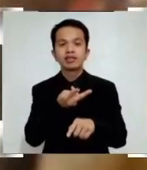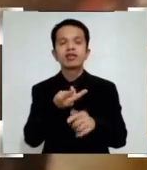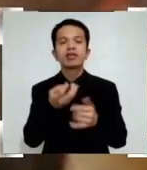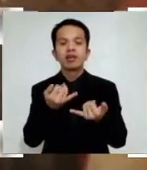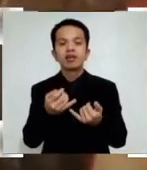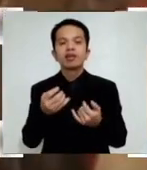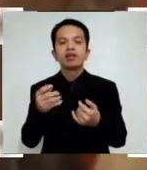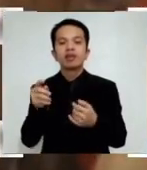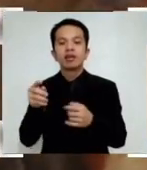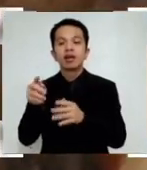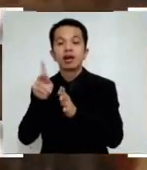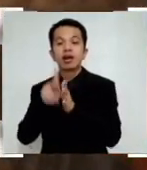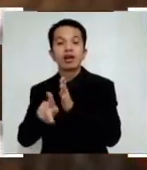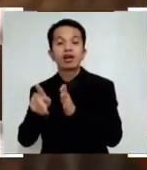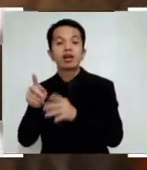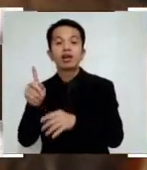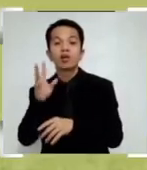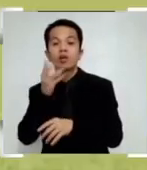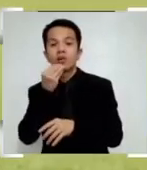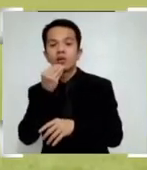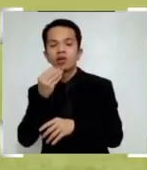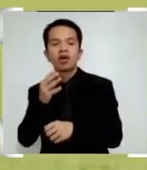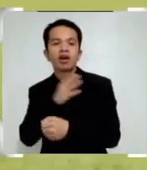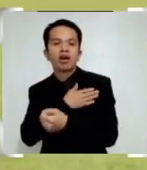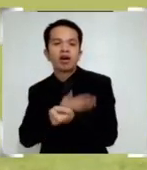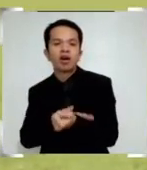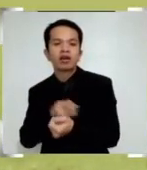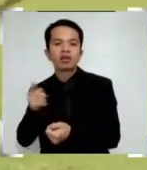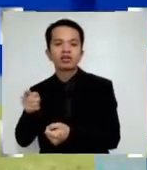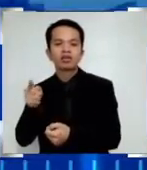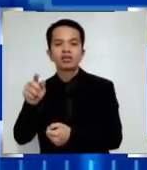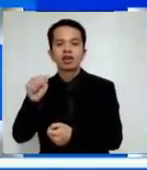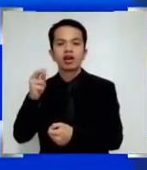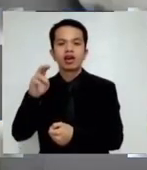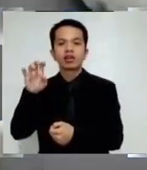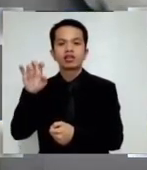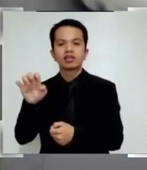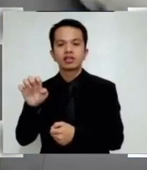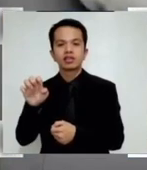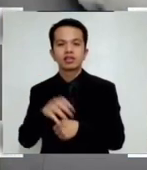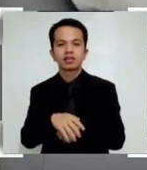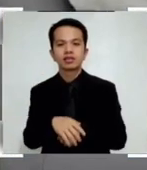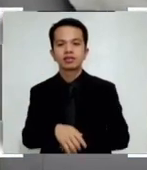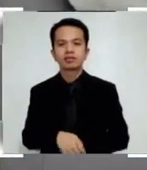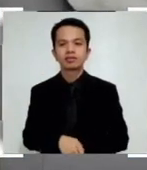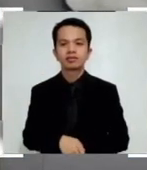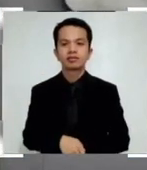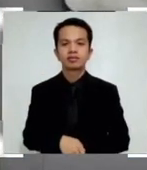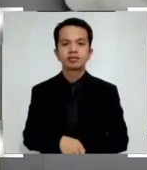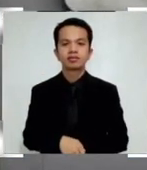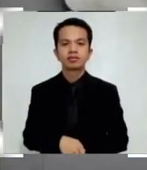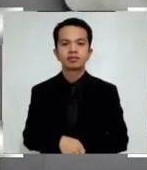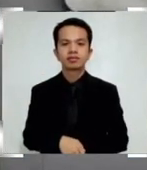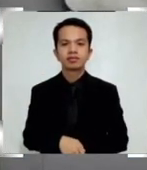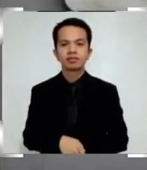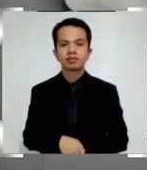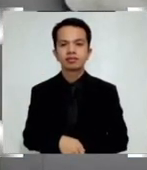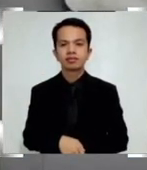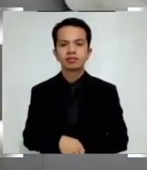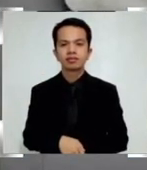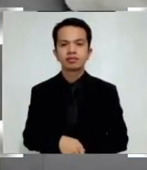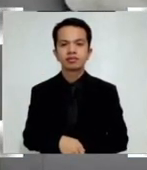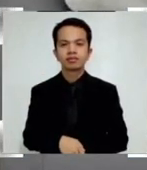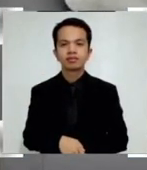dapat, ang anak ni Diana na si Archie. Archie's mad! Accidentally, siya ang makakapaglagay